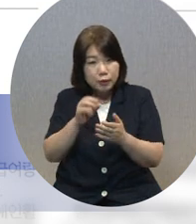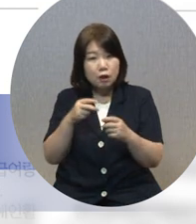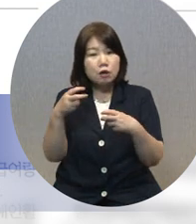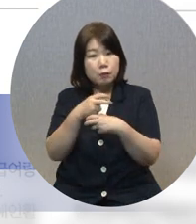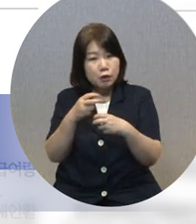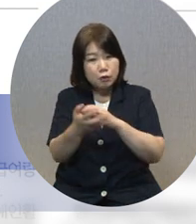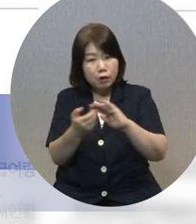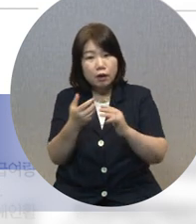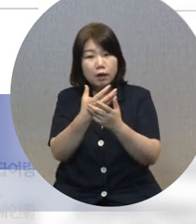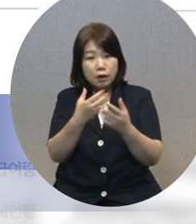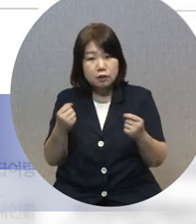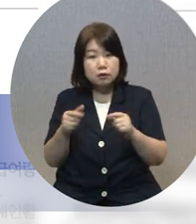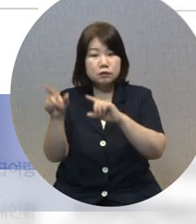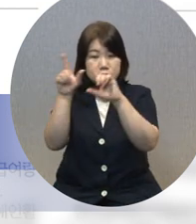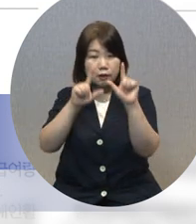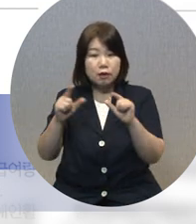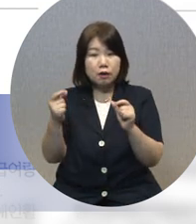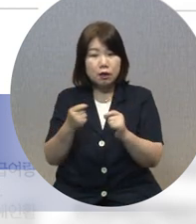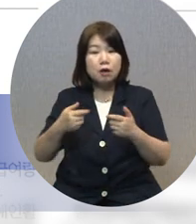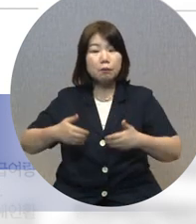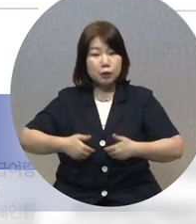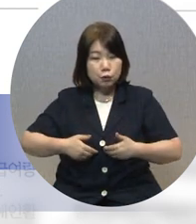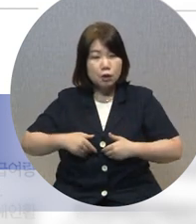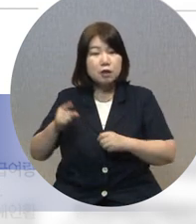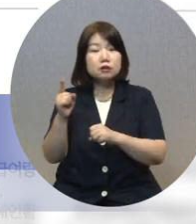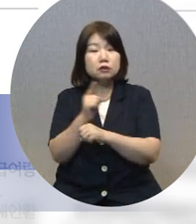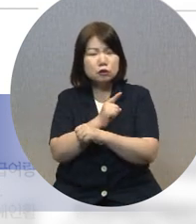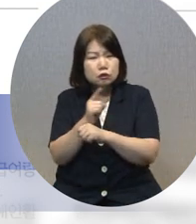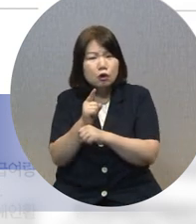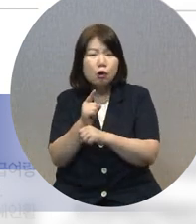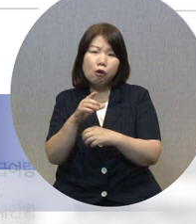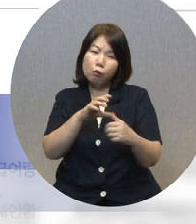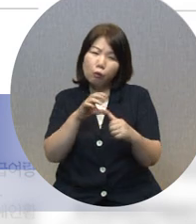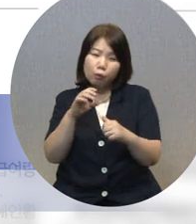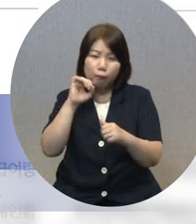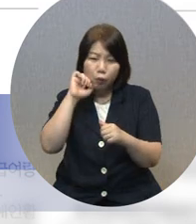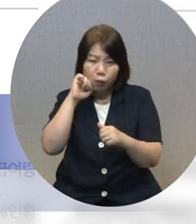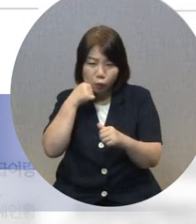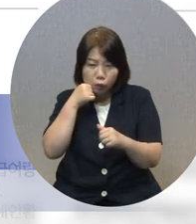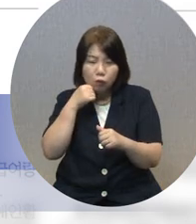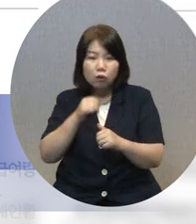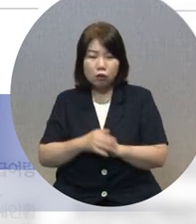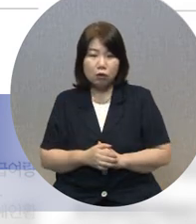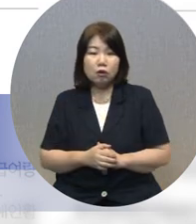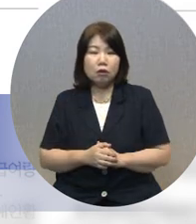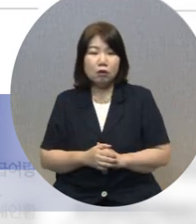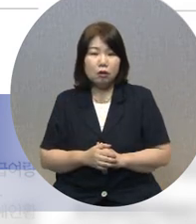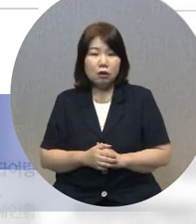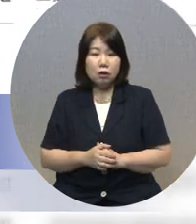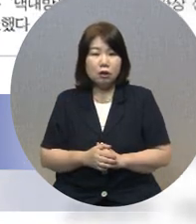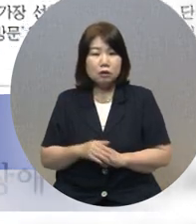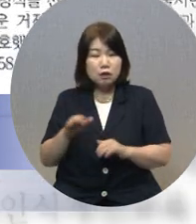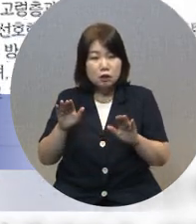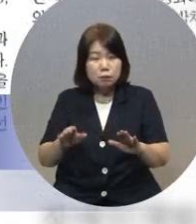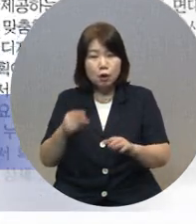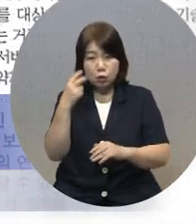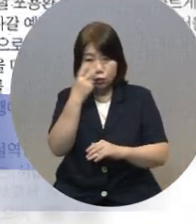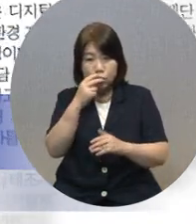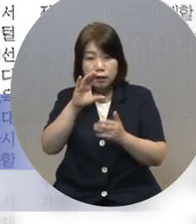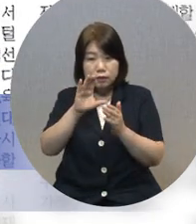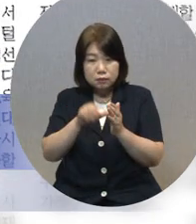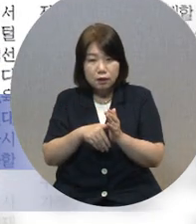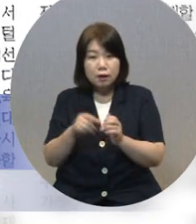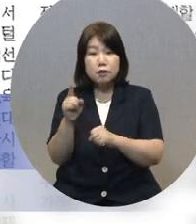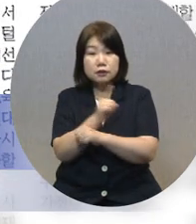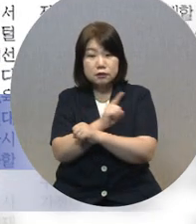교통 서비스 예약 등이 생활 밀착 분야의 디지털 장벽은 여전히 높은 것으로 나타났는데요 특히 이번